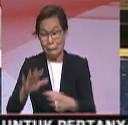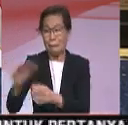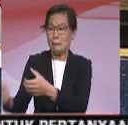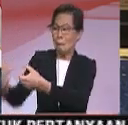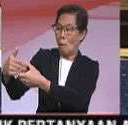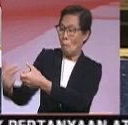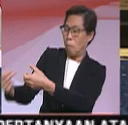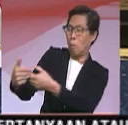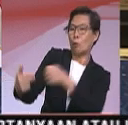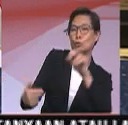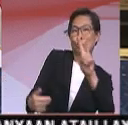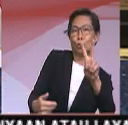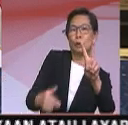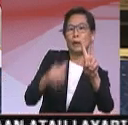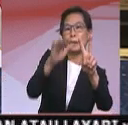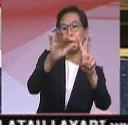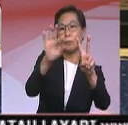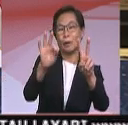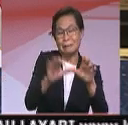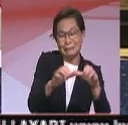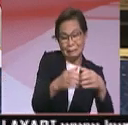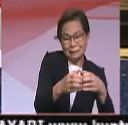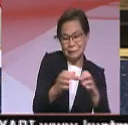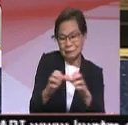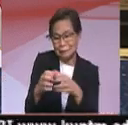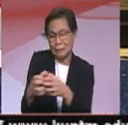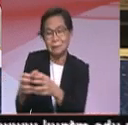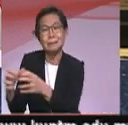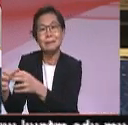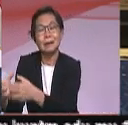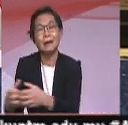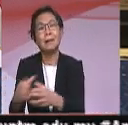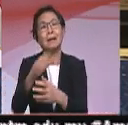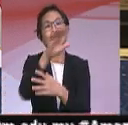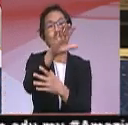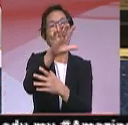melibatkan 259 kluster iaitu